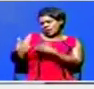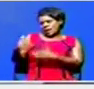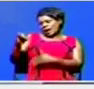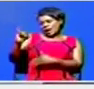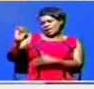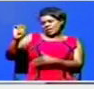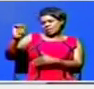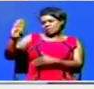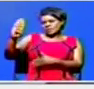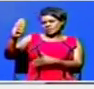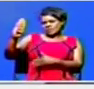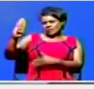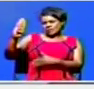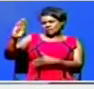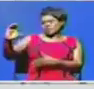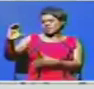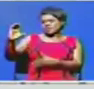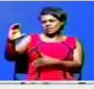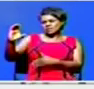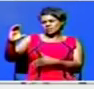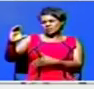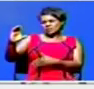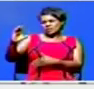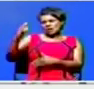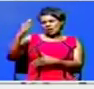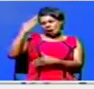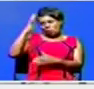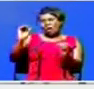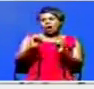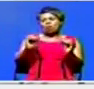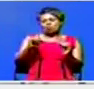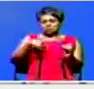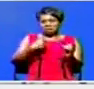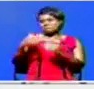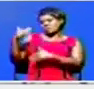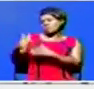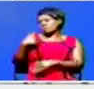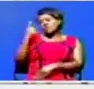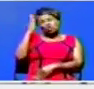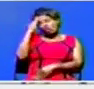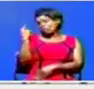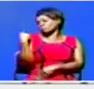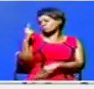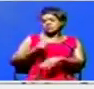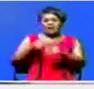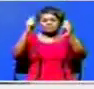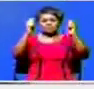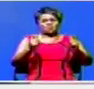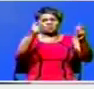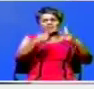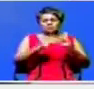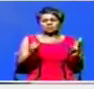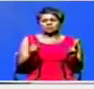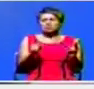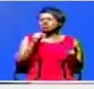ya uchaguzi na mipaka, yani IEBC. I didn't even know we are neighbors. I just realized a few days ago when the demo started. It's not